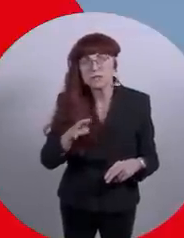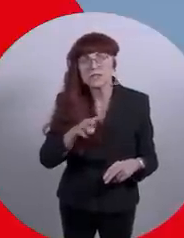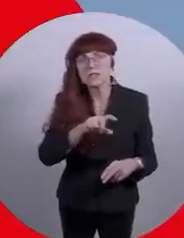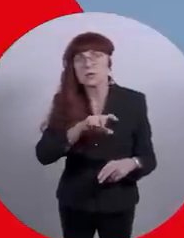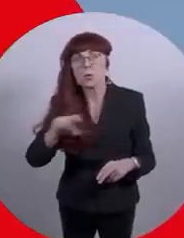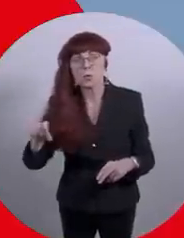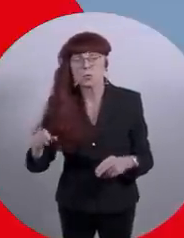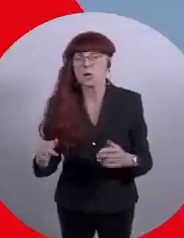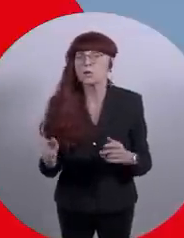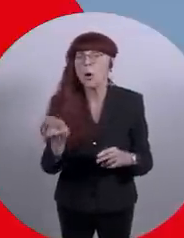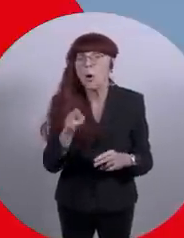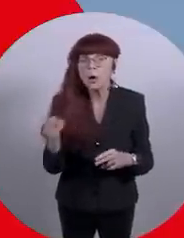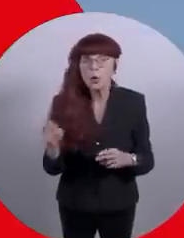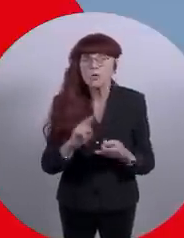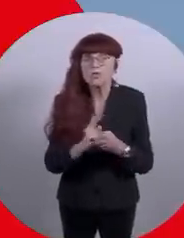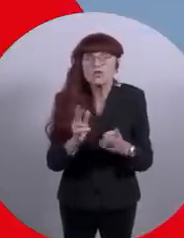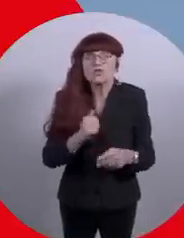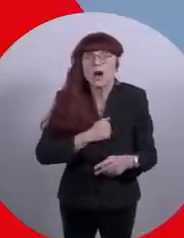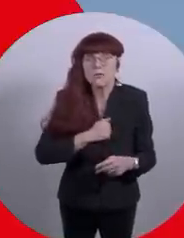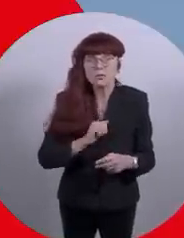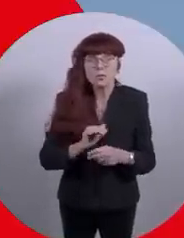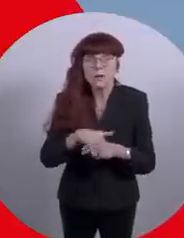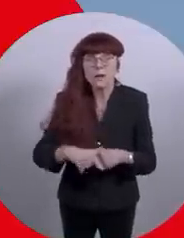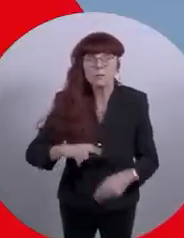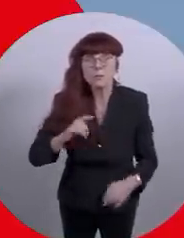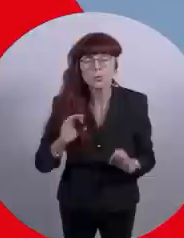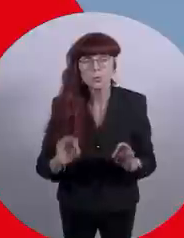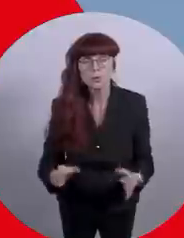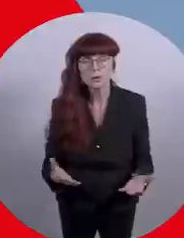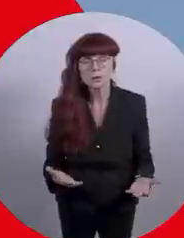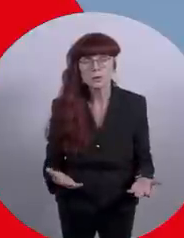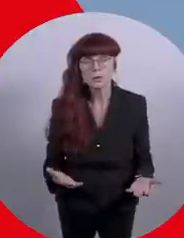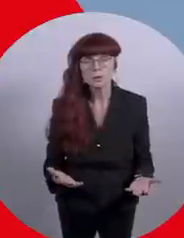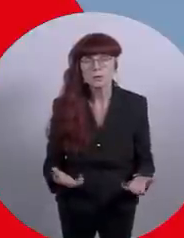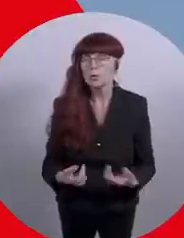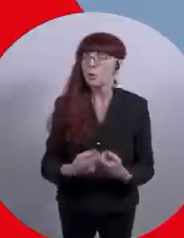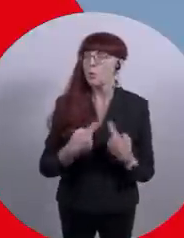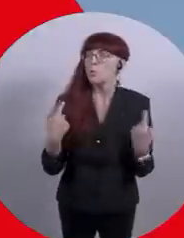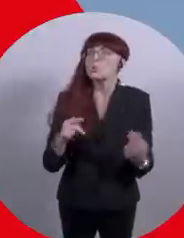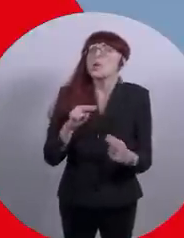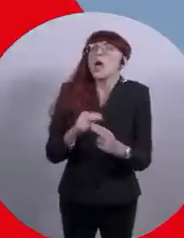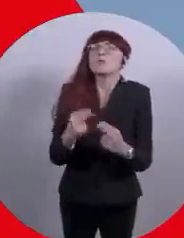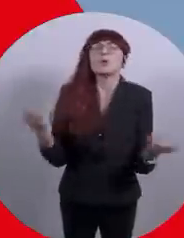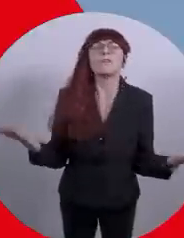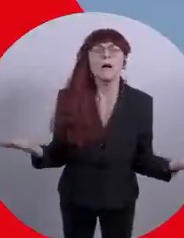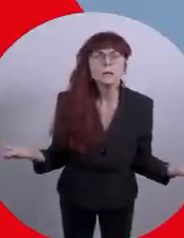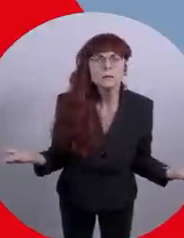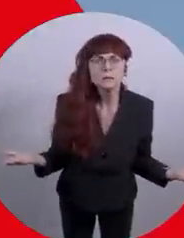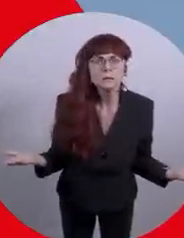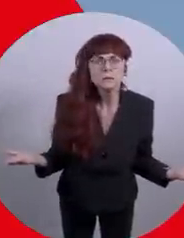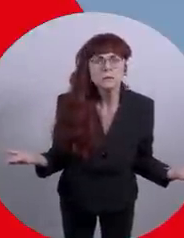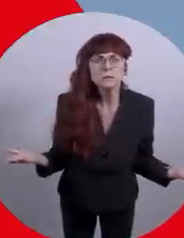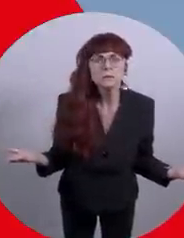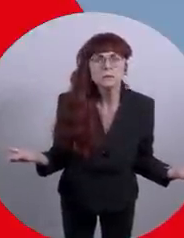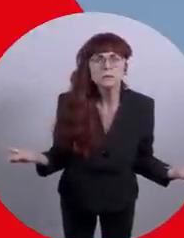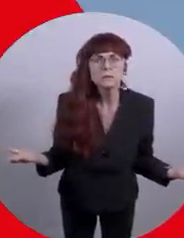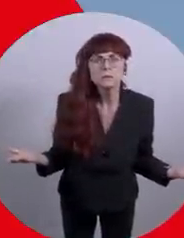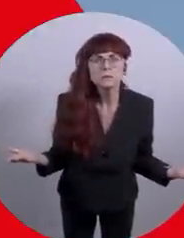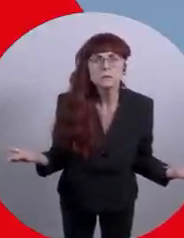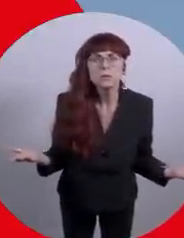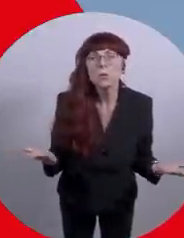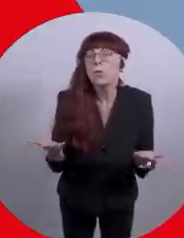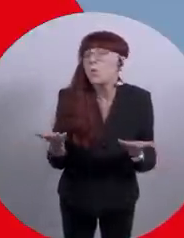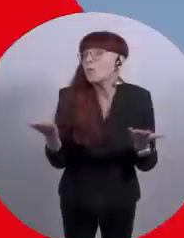über die roten kommen zu können und was sind unsere Antworten und welche